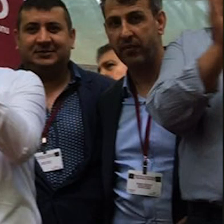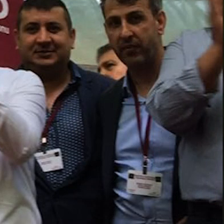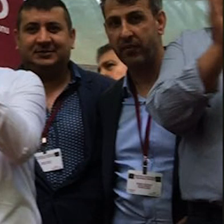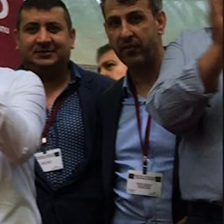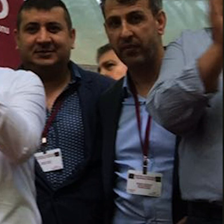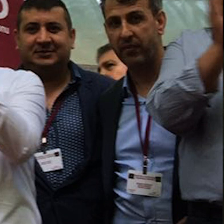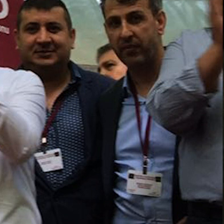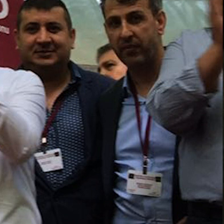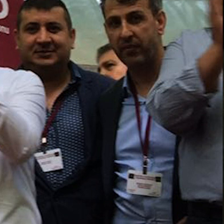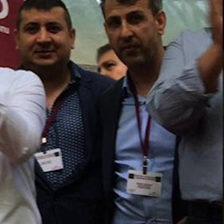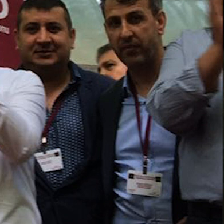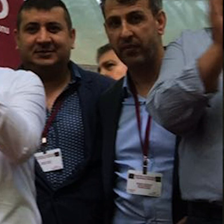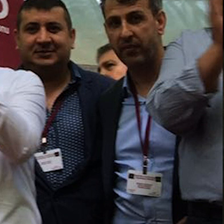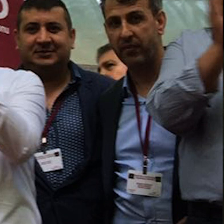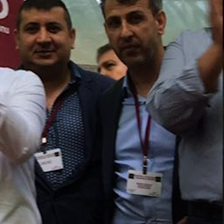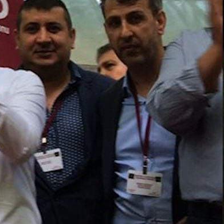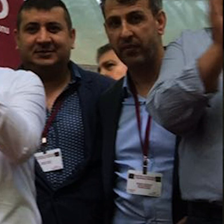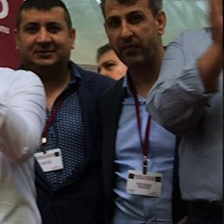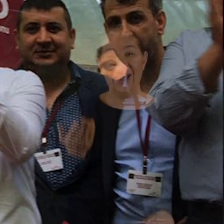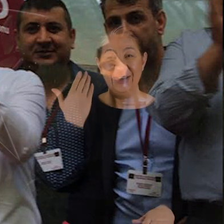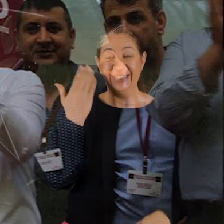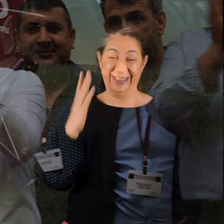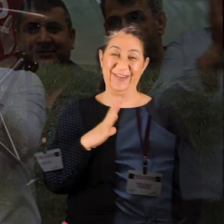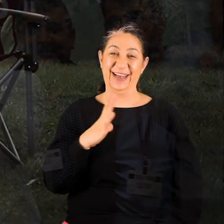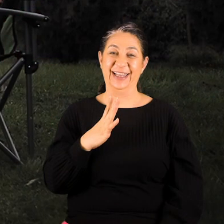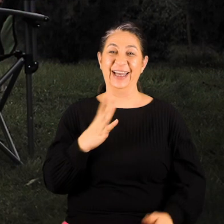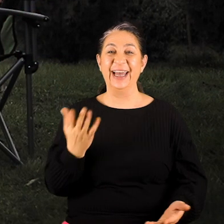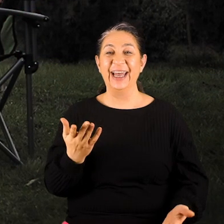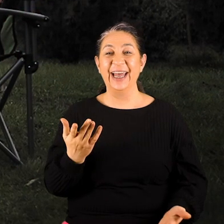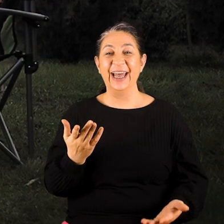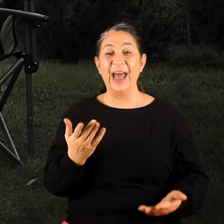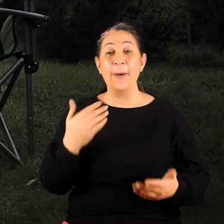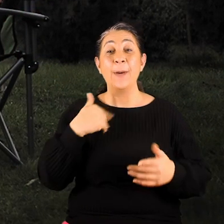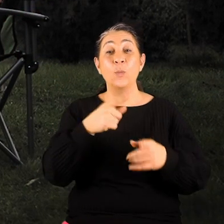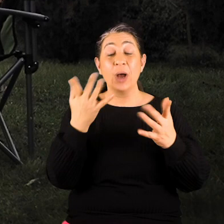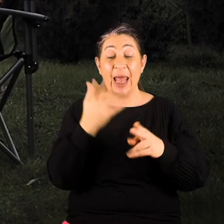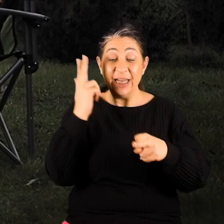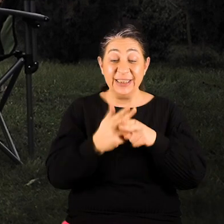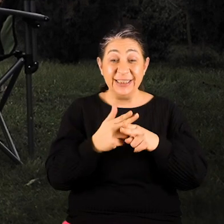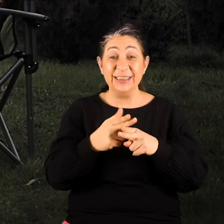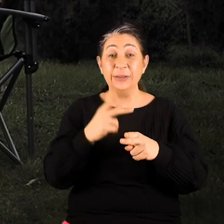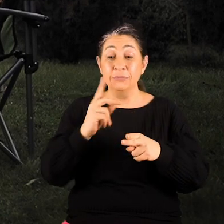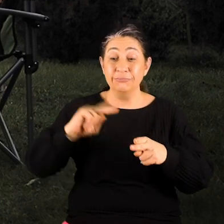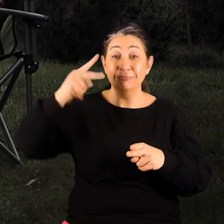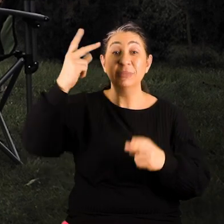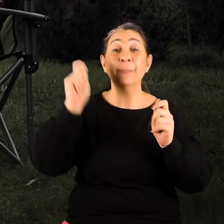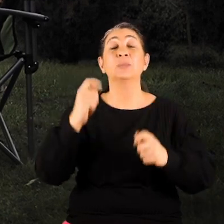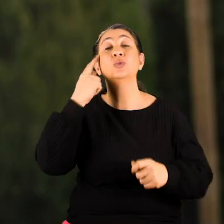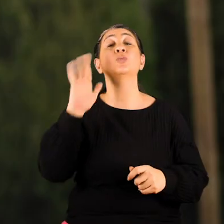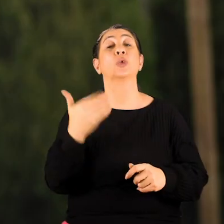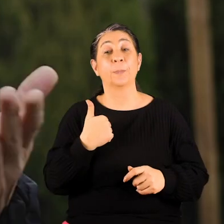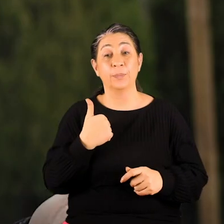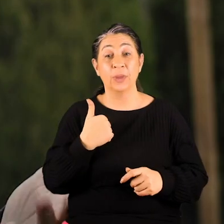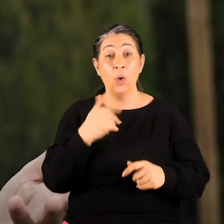hep kürsüler de. Ben bu kadar hızlı bir kürsü yapacağımı düşünmüyordum. Yani o hızı bu kadar hemen tedaviden sonra